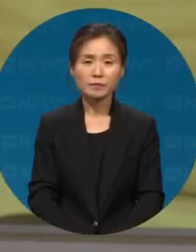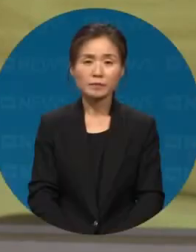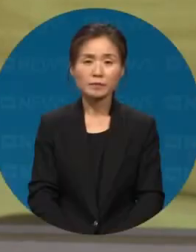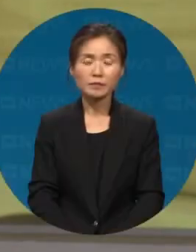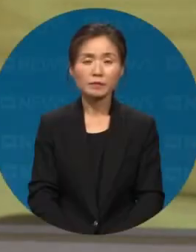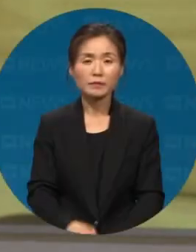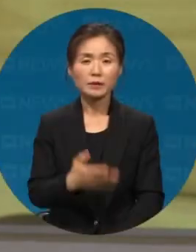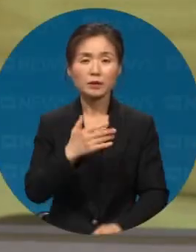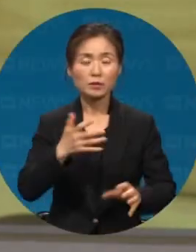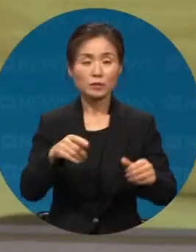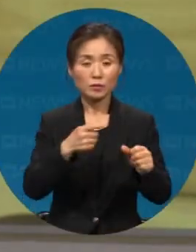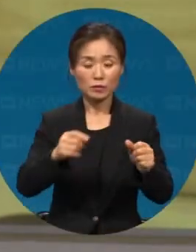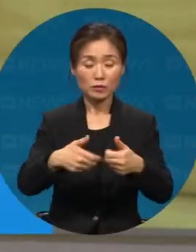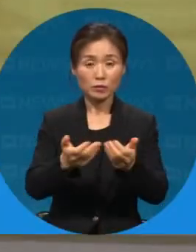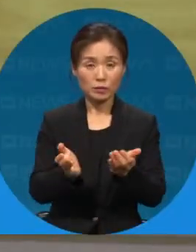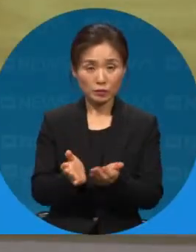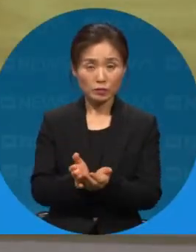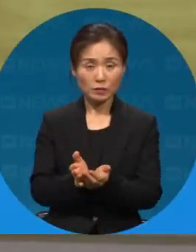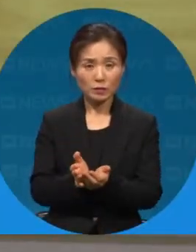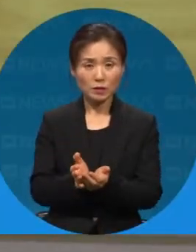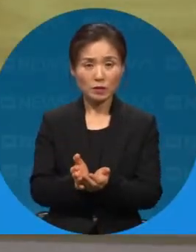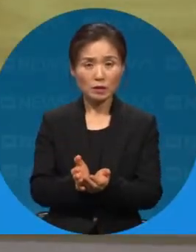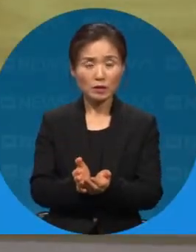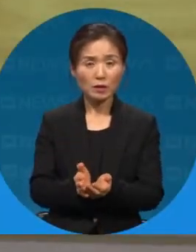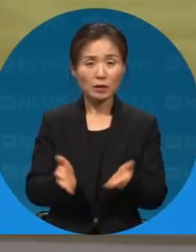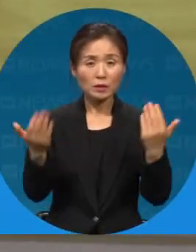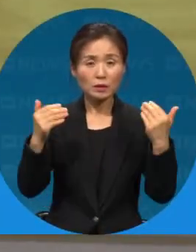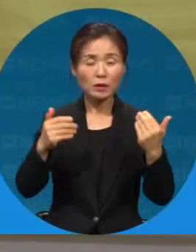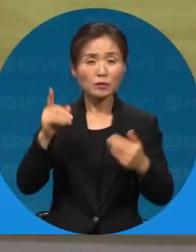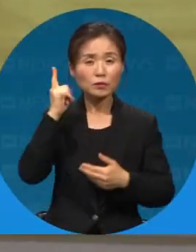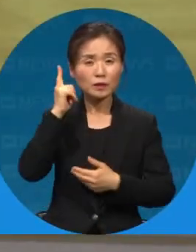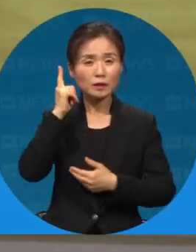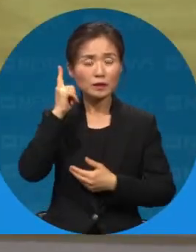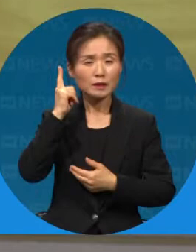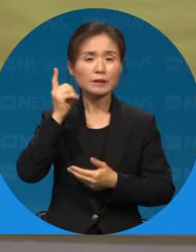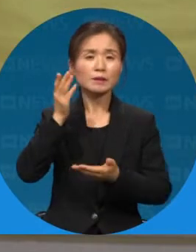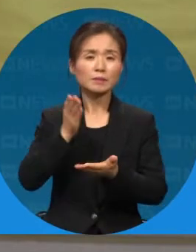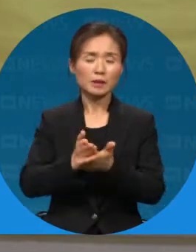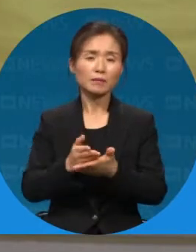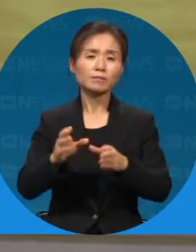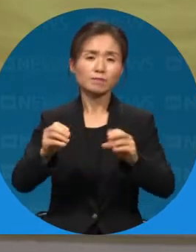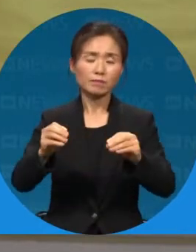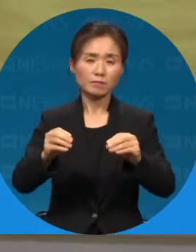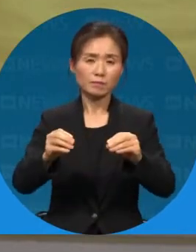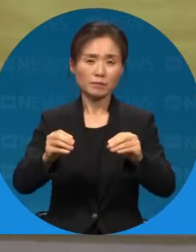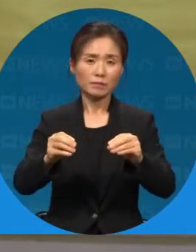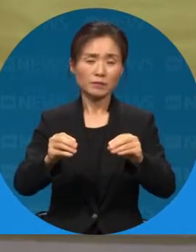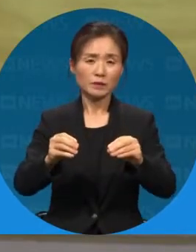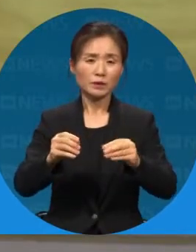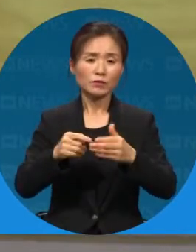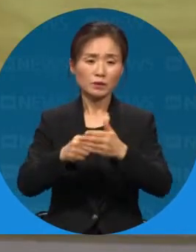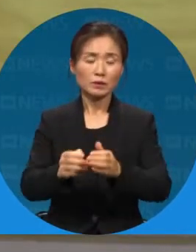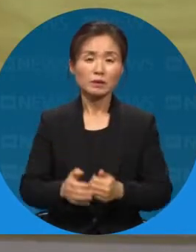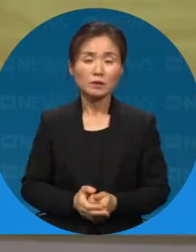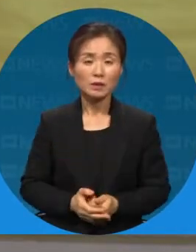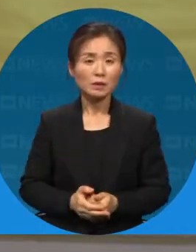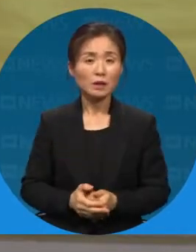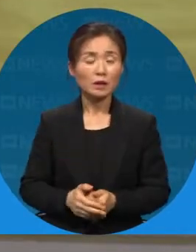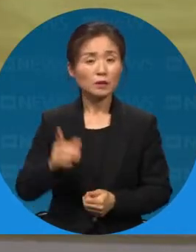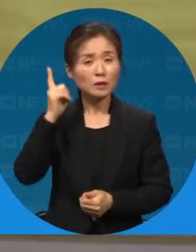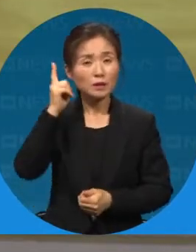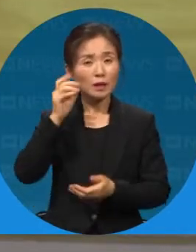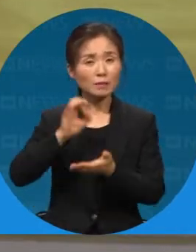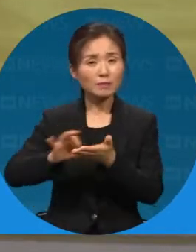내 연구 교육부가 학교에서 학생들의 휴대전화 사용을 금지하는 방안을 추진합니다 과도한 휴대전화 사용이 학생들에게